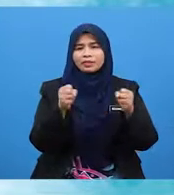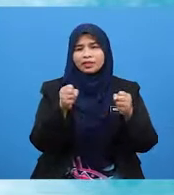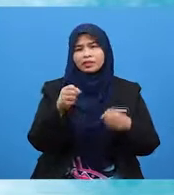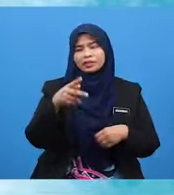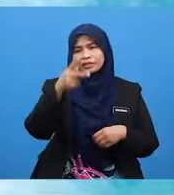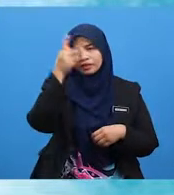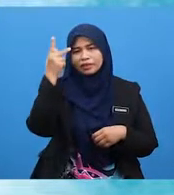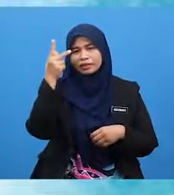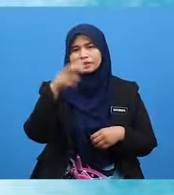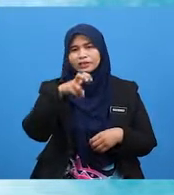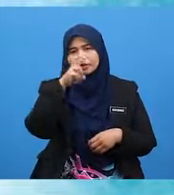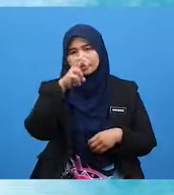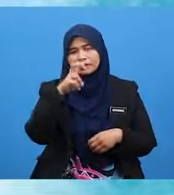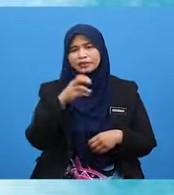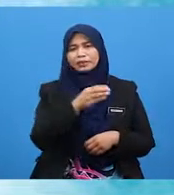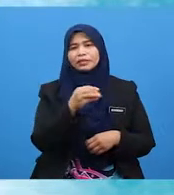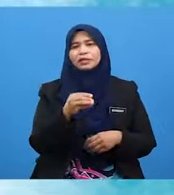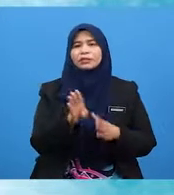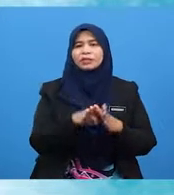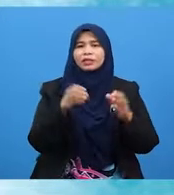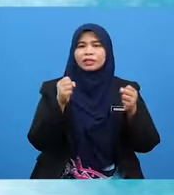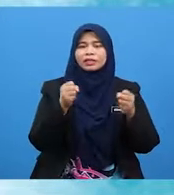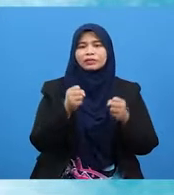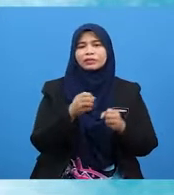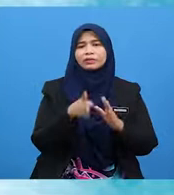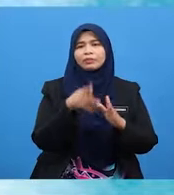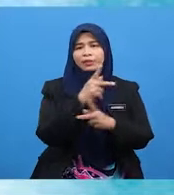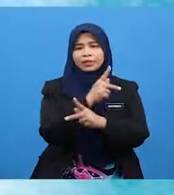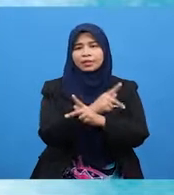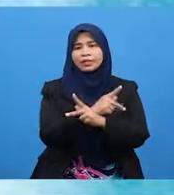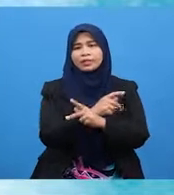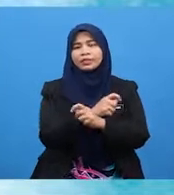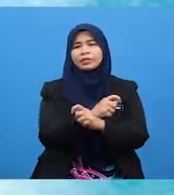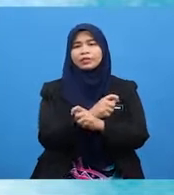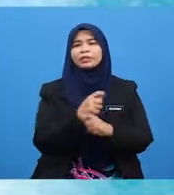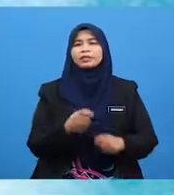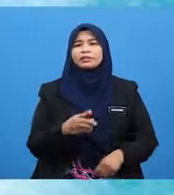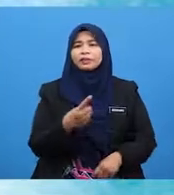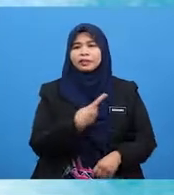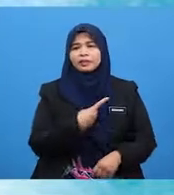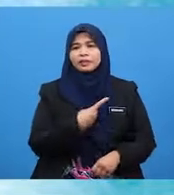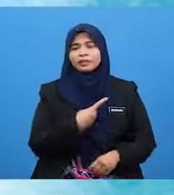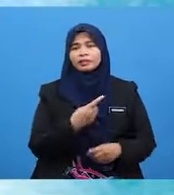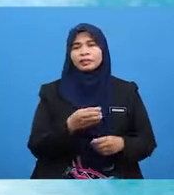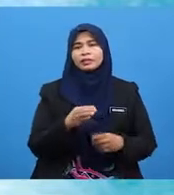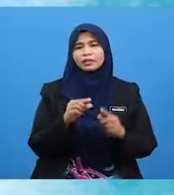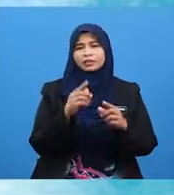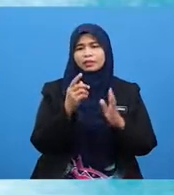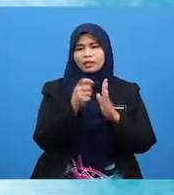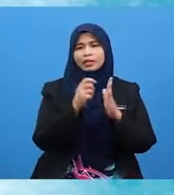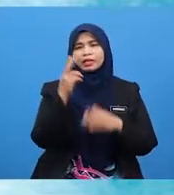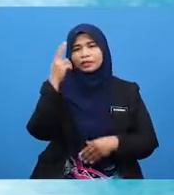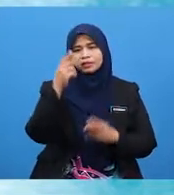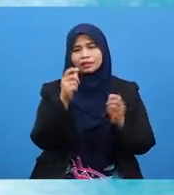bertegas dan berpegang teguh mempertahankan pendiriannya tentang konsep Al-Quran bersifat qadim